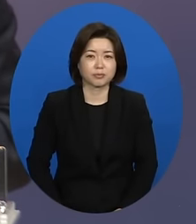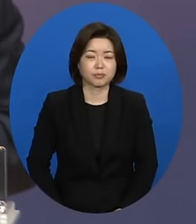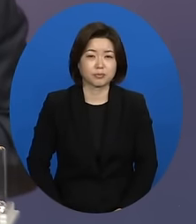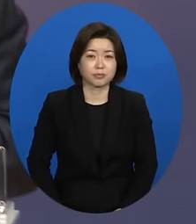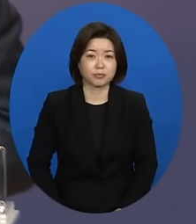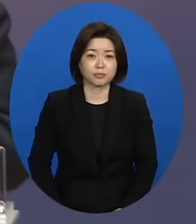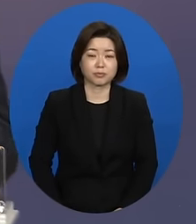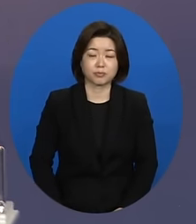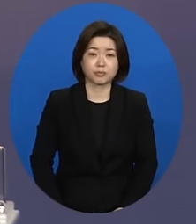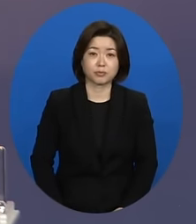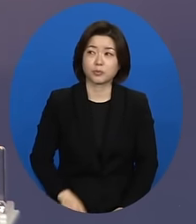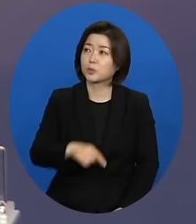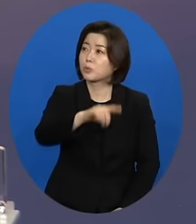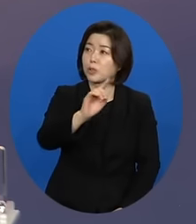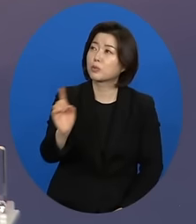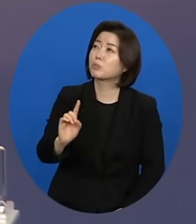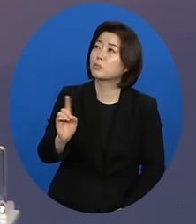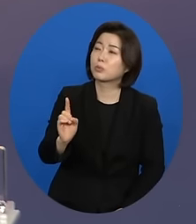뭐 하죠?